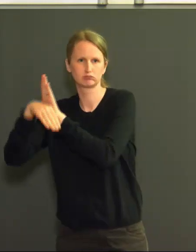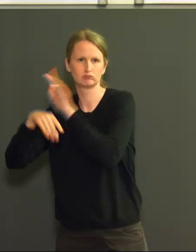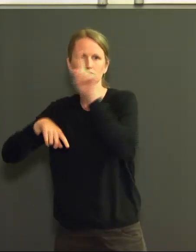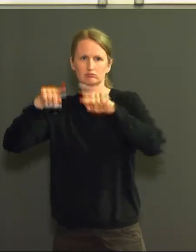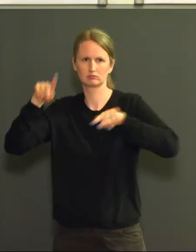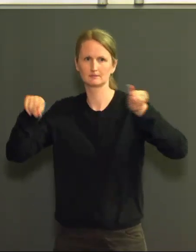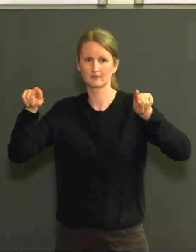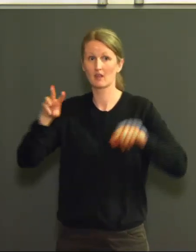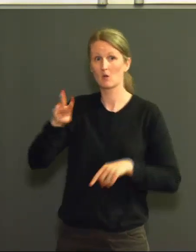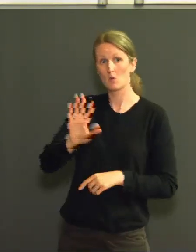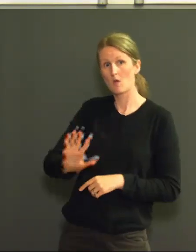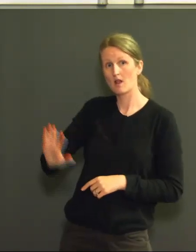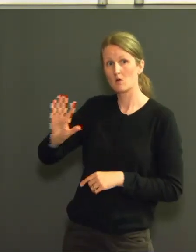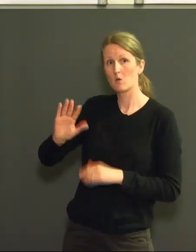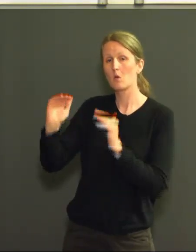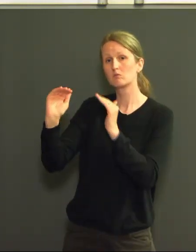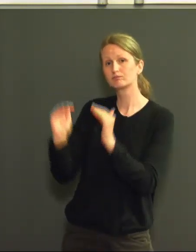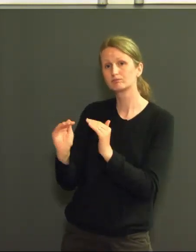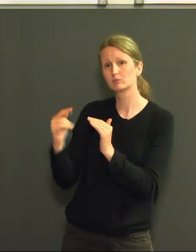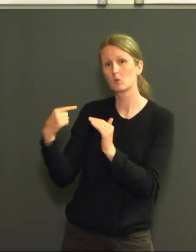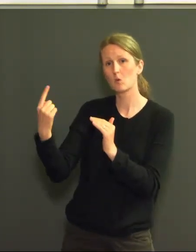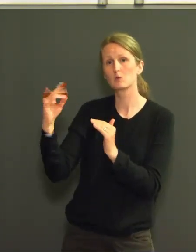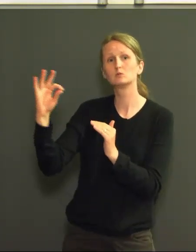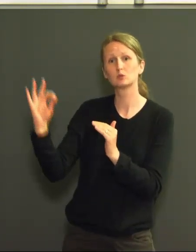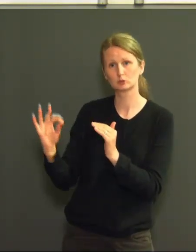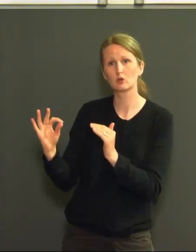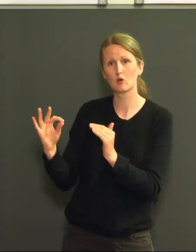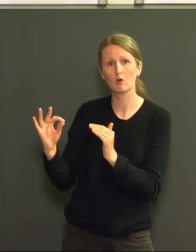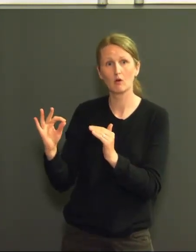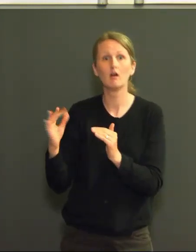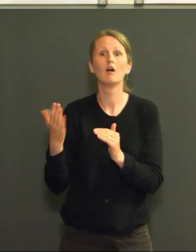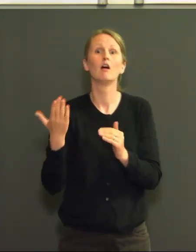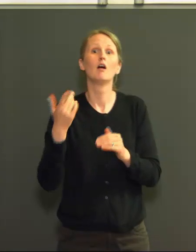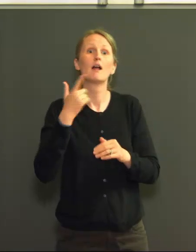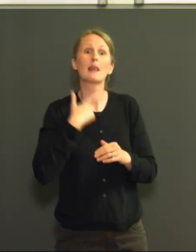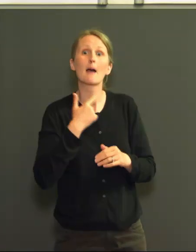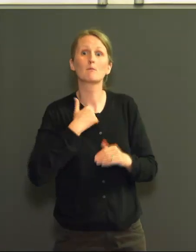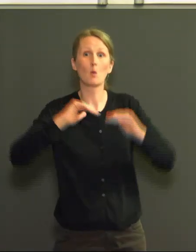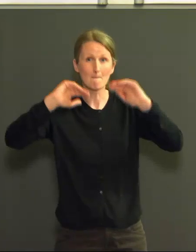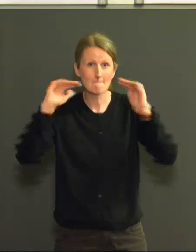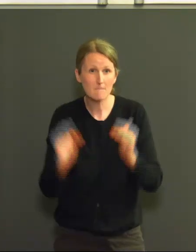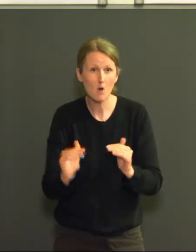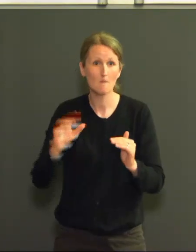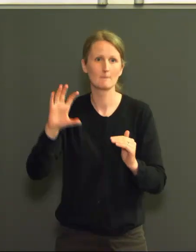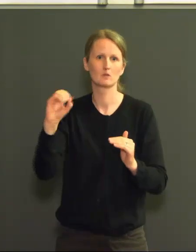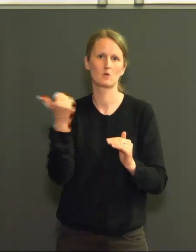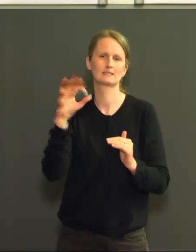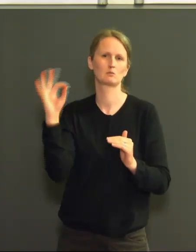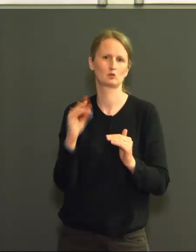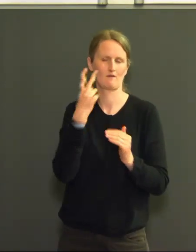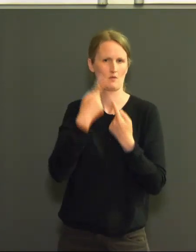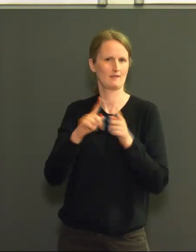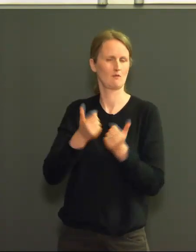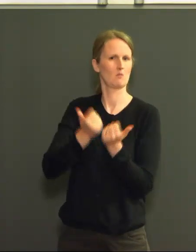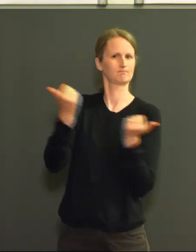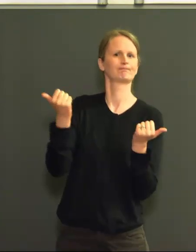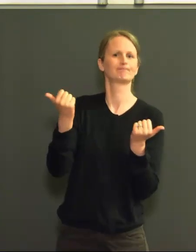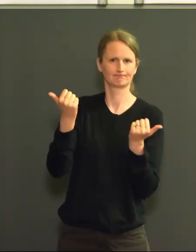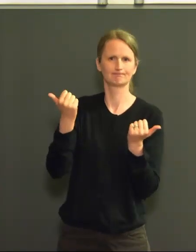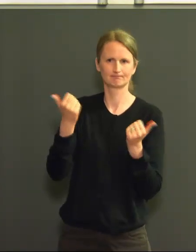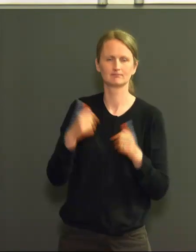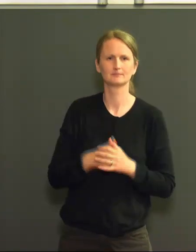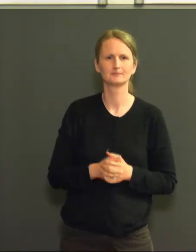plus prononcée est dans le Limbourg avec moins 36%. Si on s'intéresse aux hospitalisations, c'est sur la